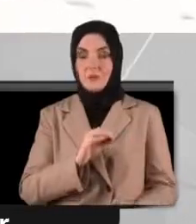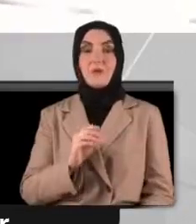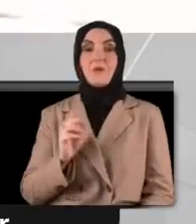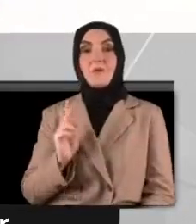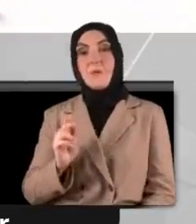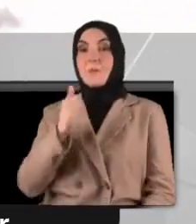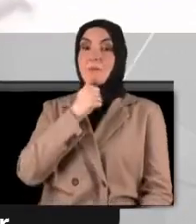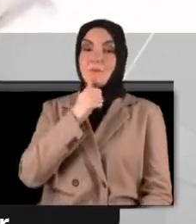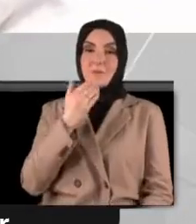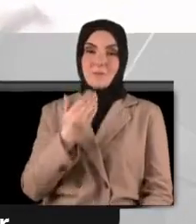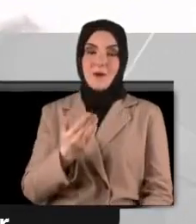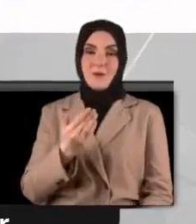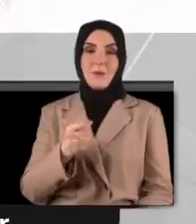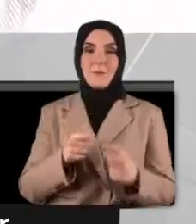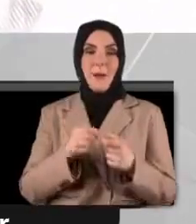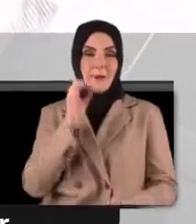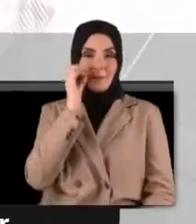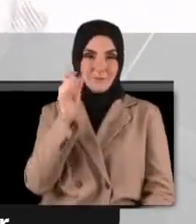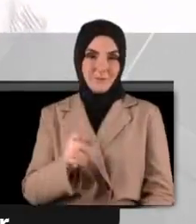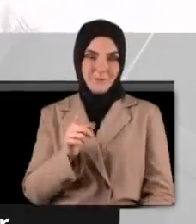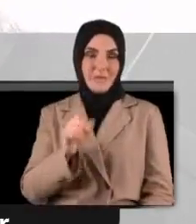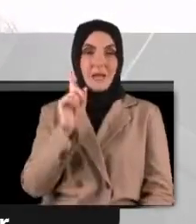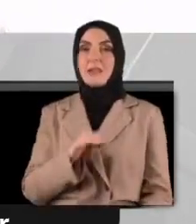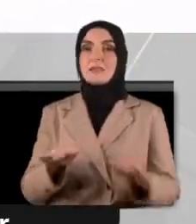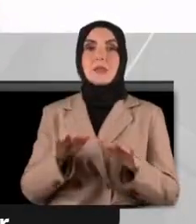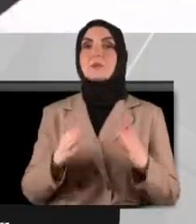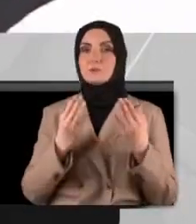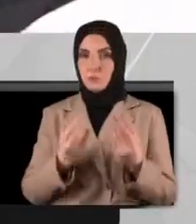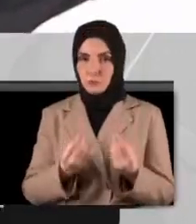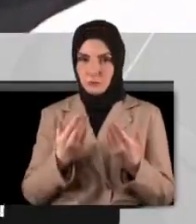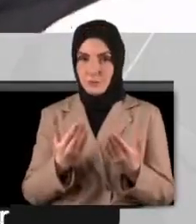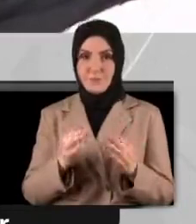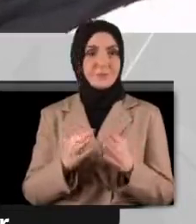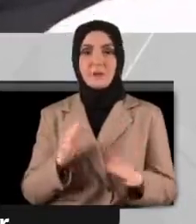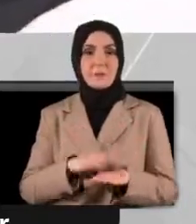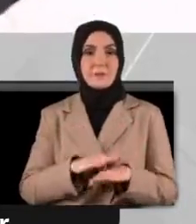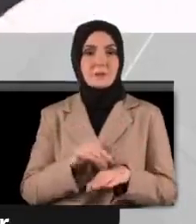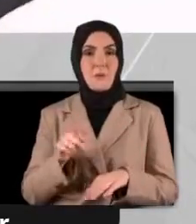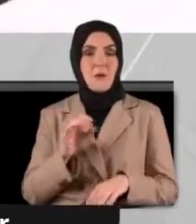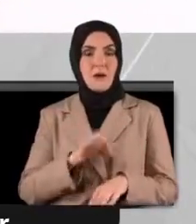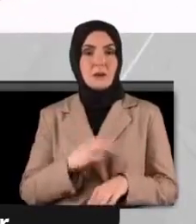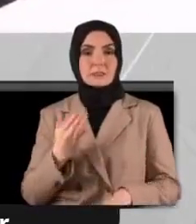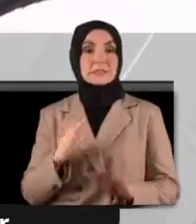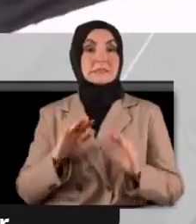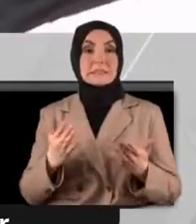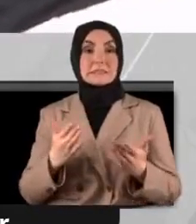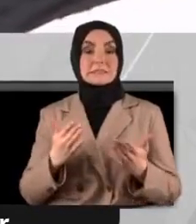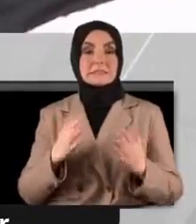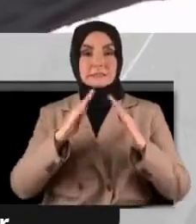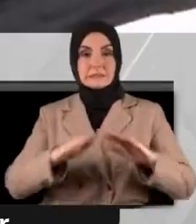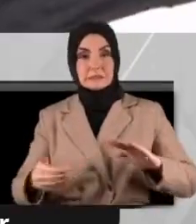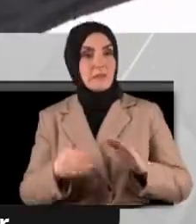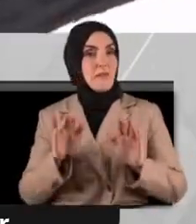Bey, siz hemen ilk deprem oldu. Ne yaptınız o an? Nasıl enkazın altında